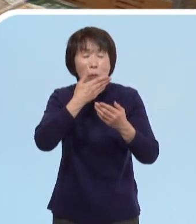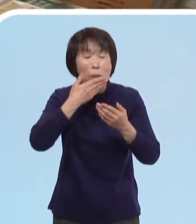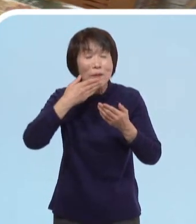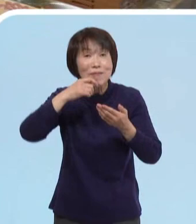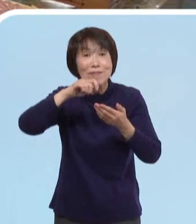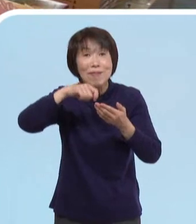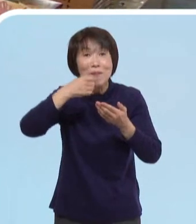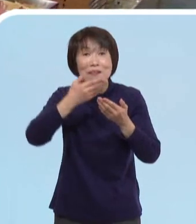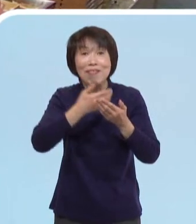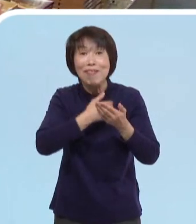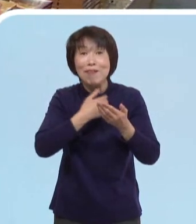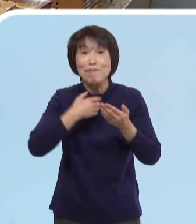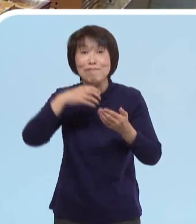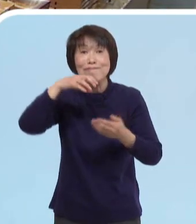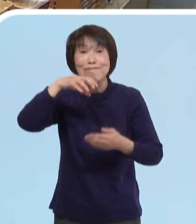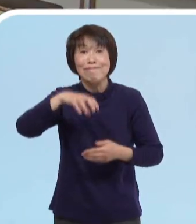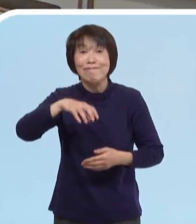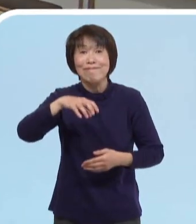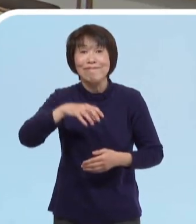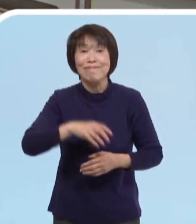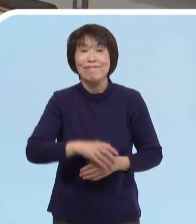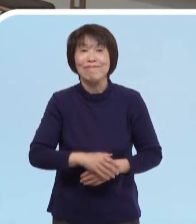軽に味わえるスポットです。